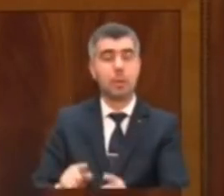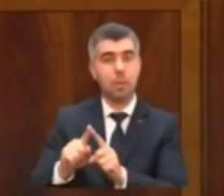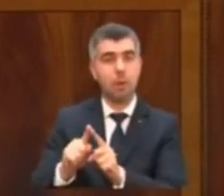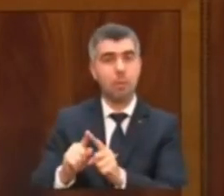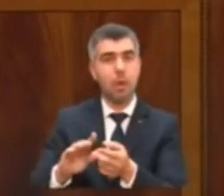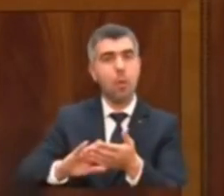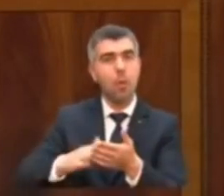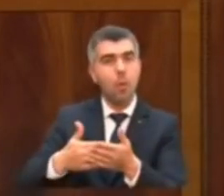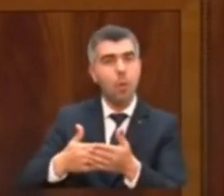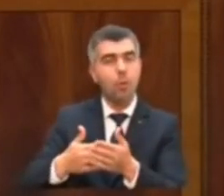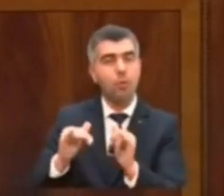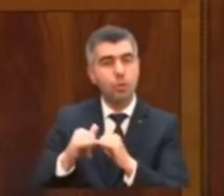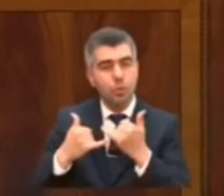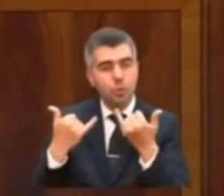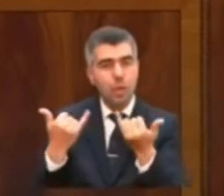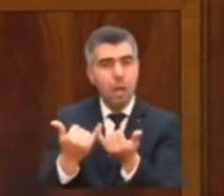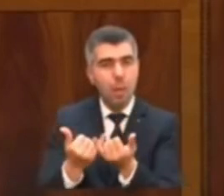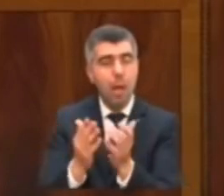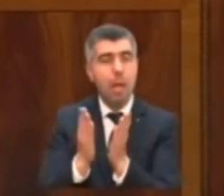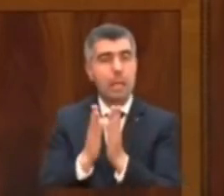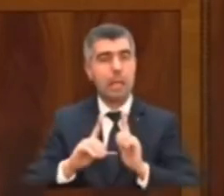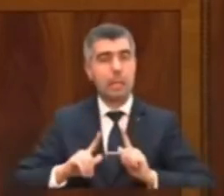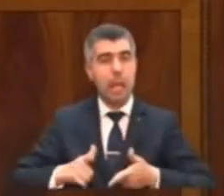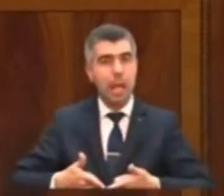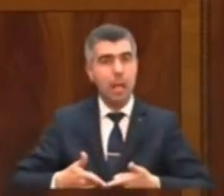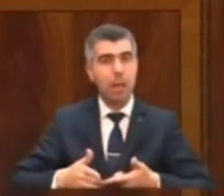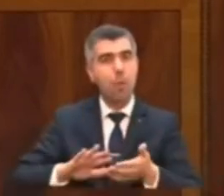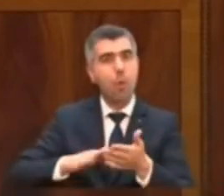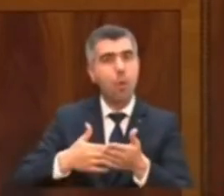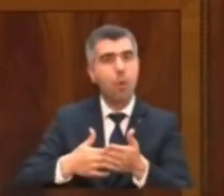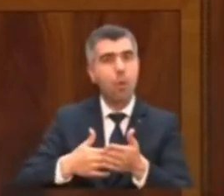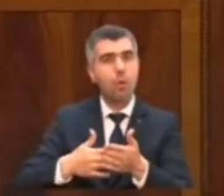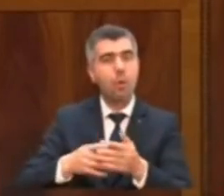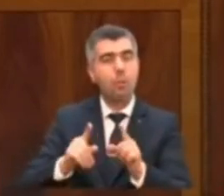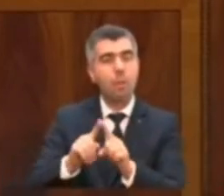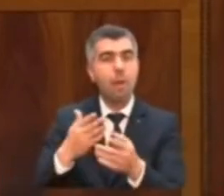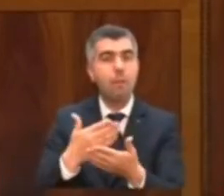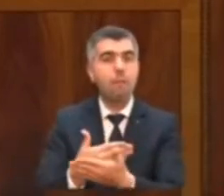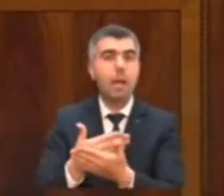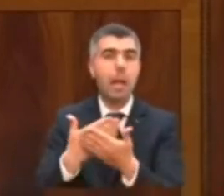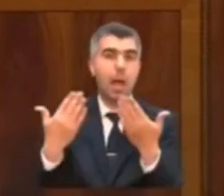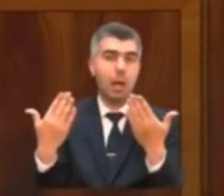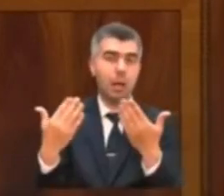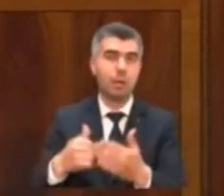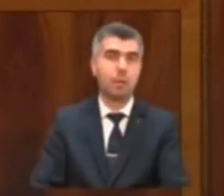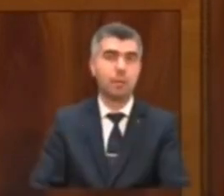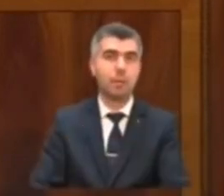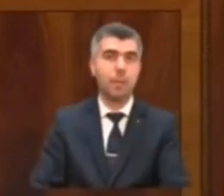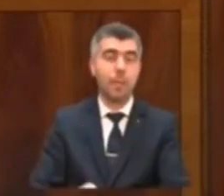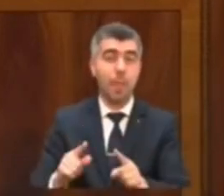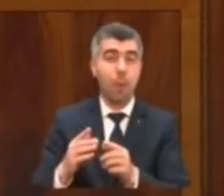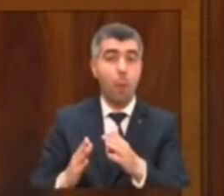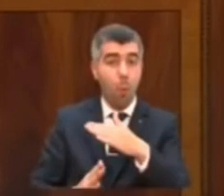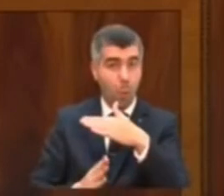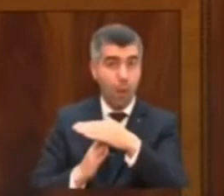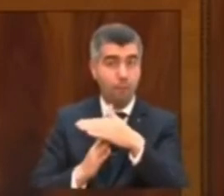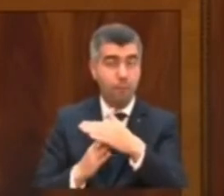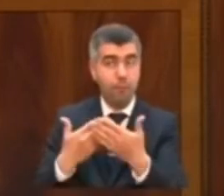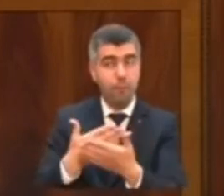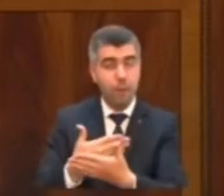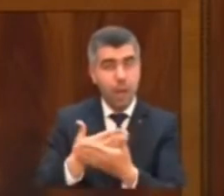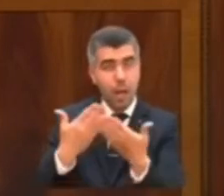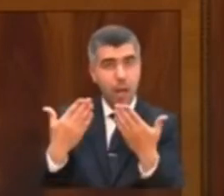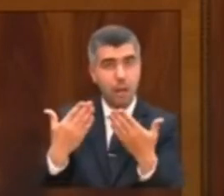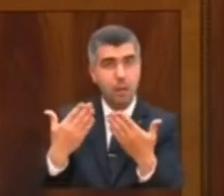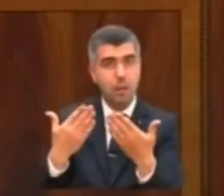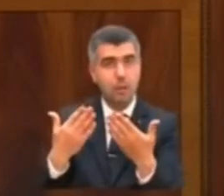الاجتماع وديال التعليم وديال الناس أكثر يديلها بالنهار. ما يمكنش نوقفوا النهار، إلا نوقفوا النهار غادي